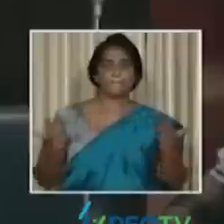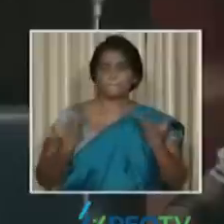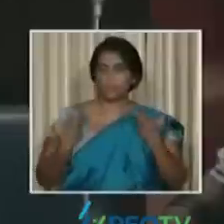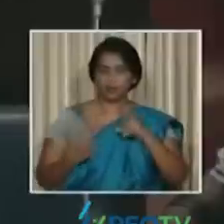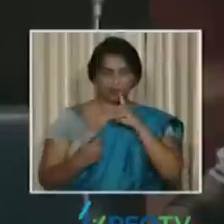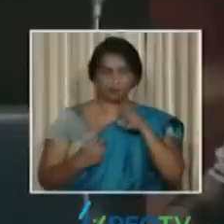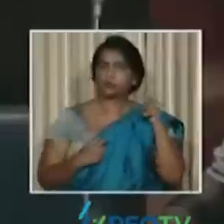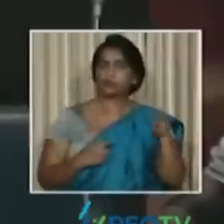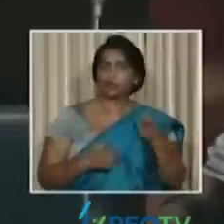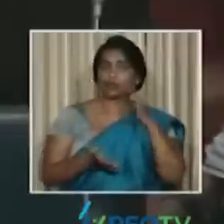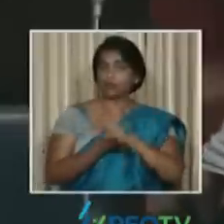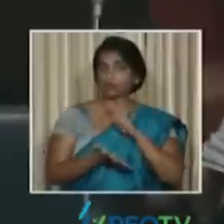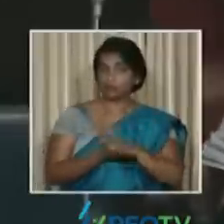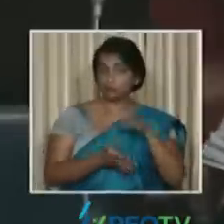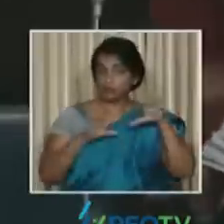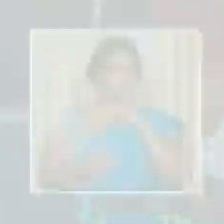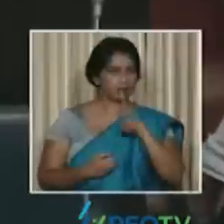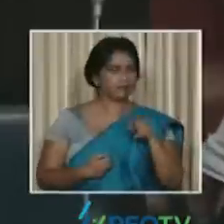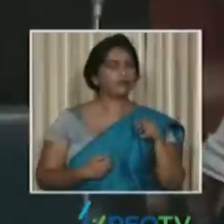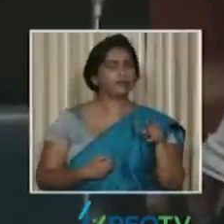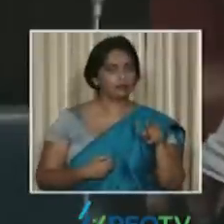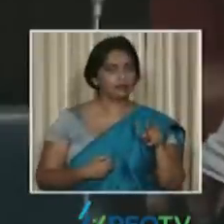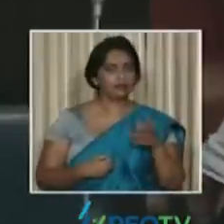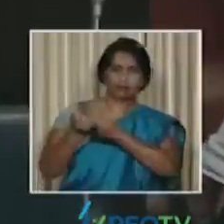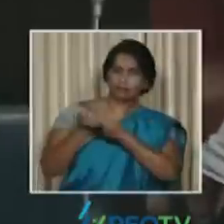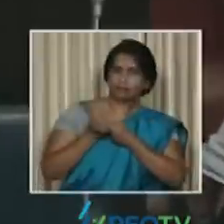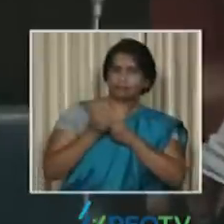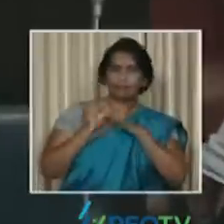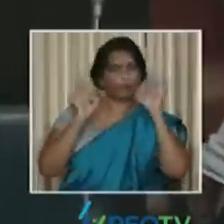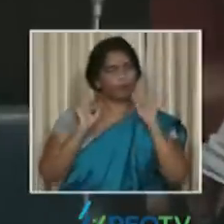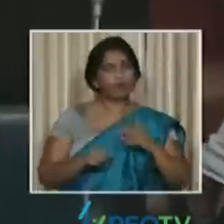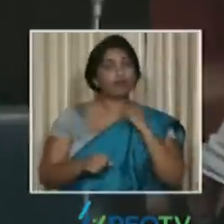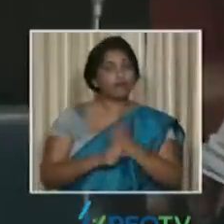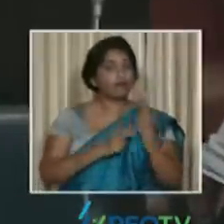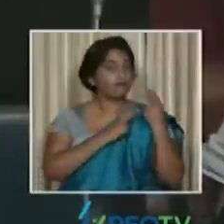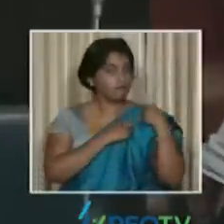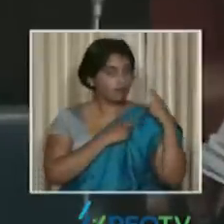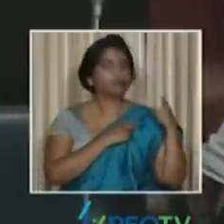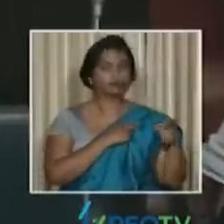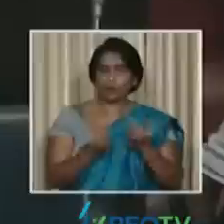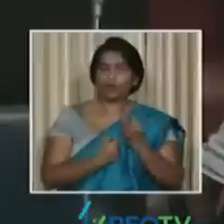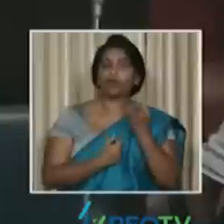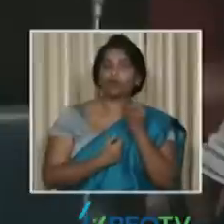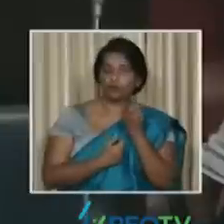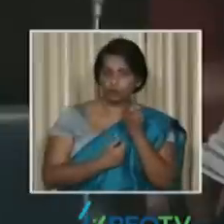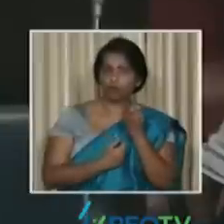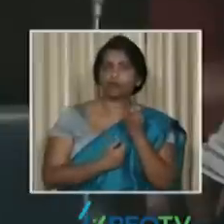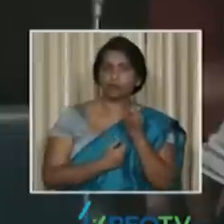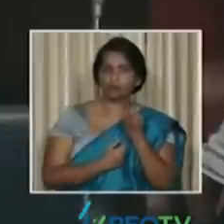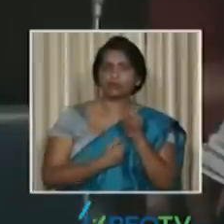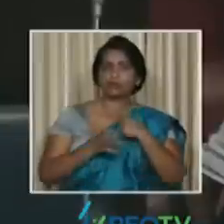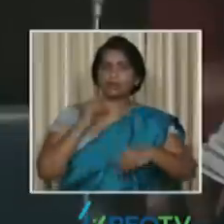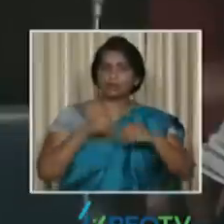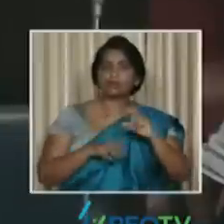කියලා. එතකොට බුදල්ලා අධිපති කියනවා අච්චු ගන්න බෑ කියලා. කකුලෙන් අදින්න නැතුව රජයට වගකීමක් තියෙනවා මේ අවශ්‍ය මුදල්